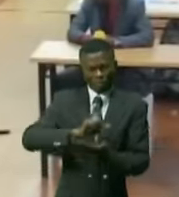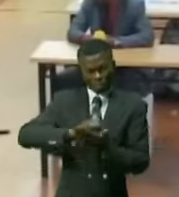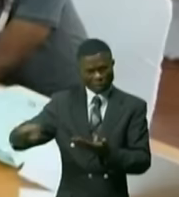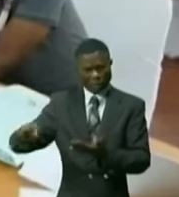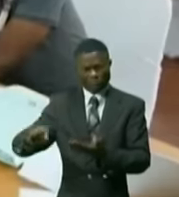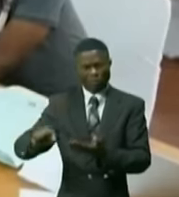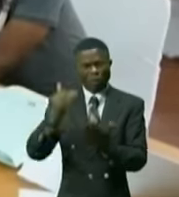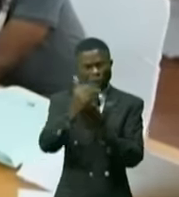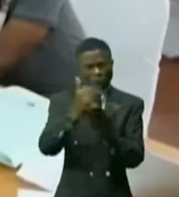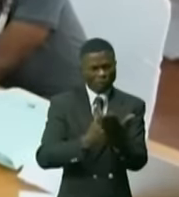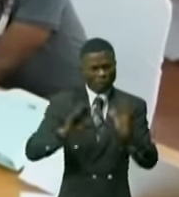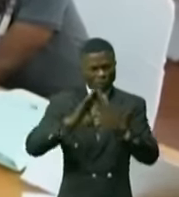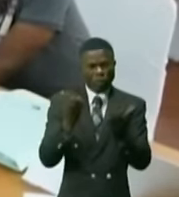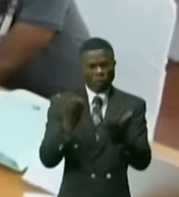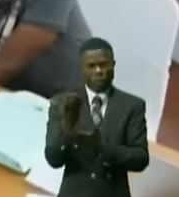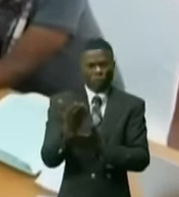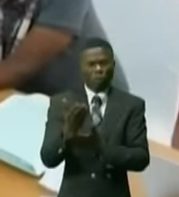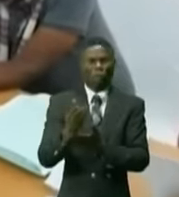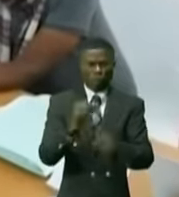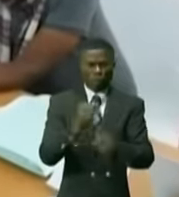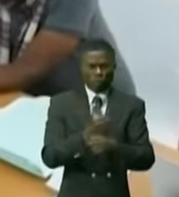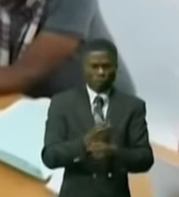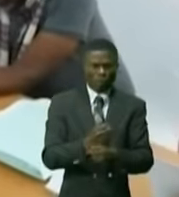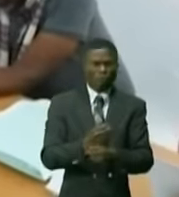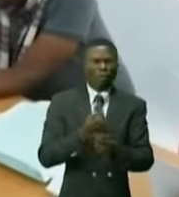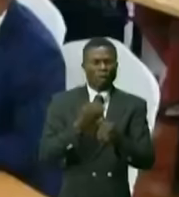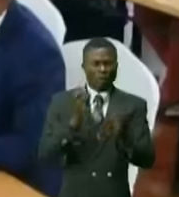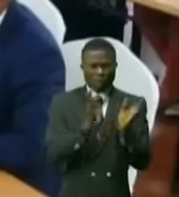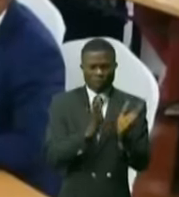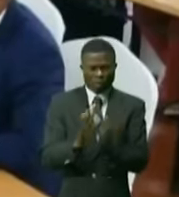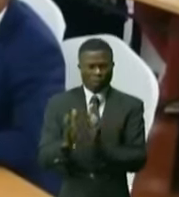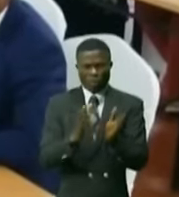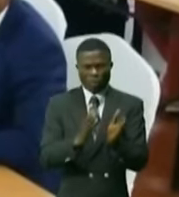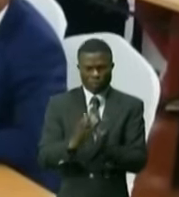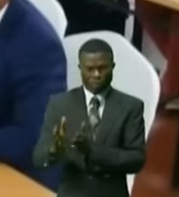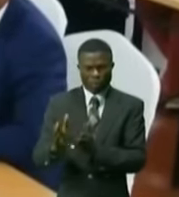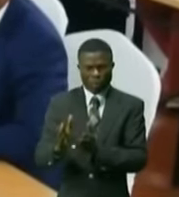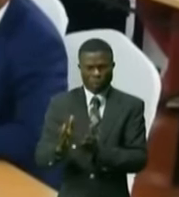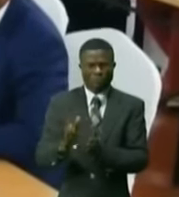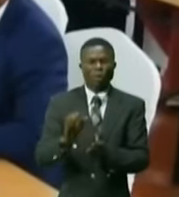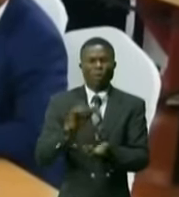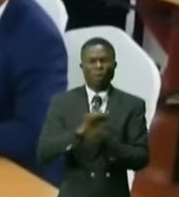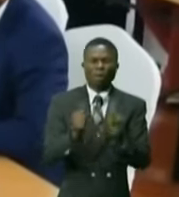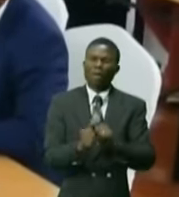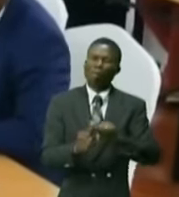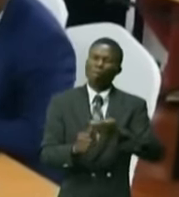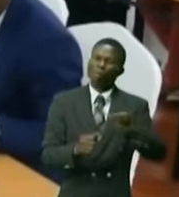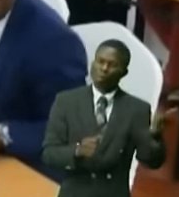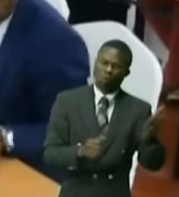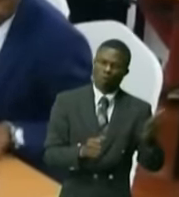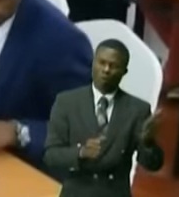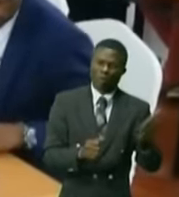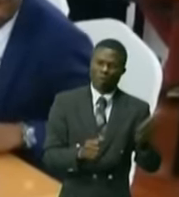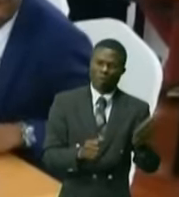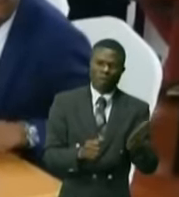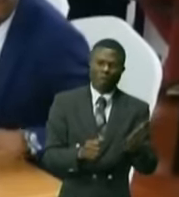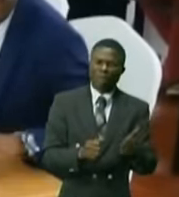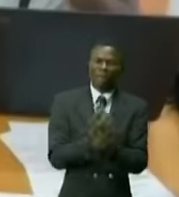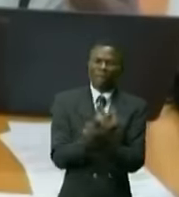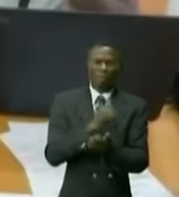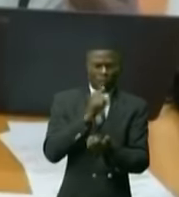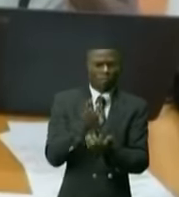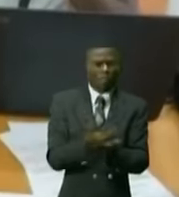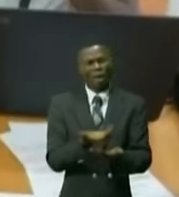avons recensé toutes ces recommandations et nous allons faire le point. Si certaines ne sont plus d'actualité, on va